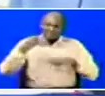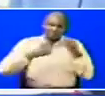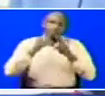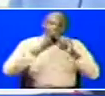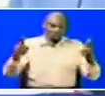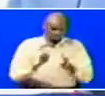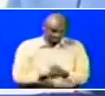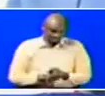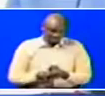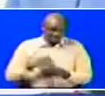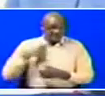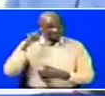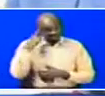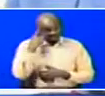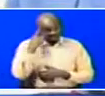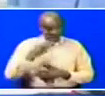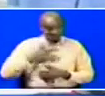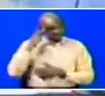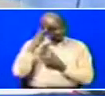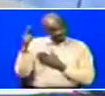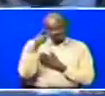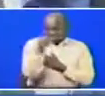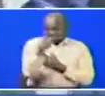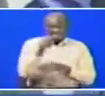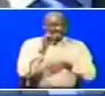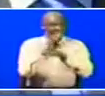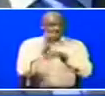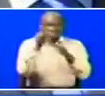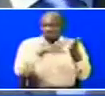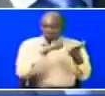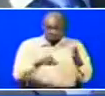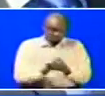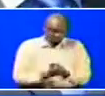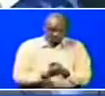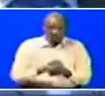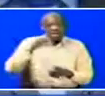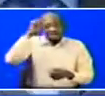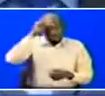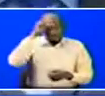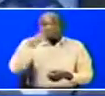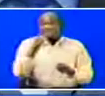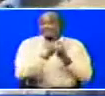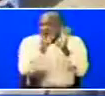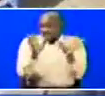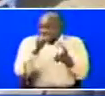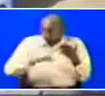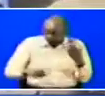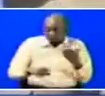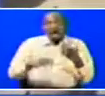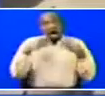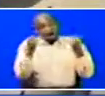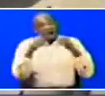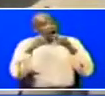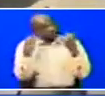peace. I think it was, in my view, ill-advised. Japo serikali ilikataa kusema wazi ni marais wapi